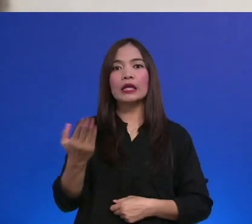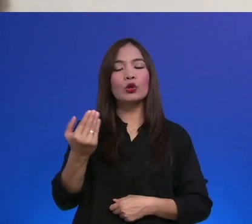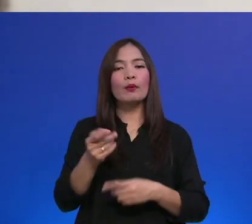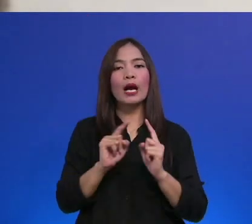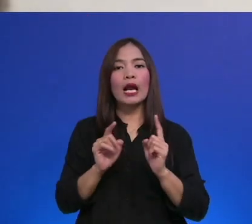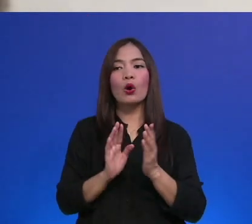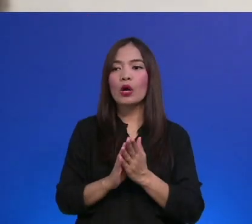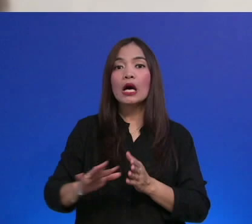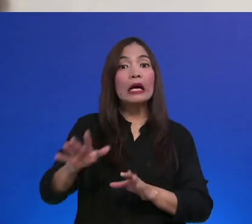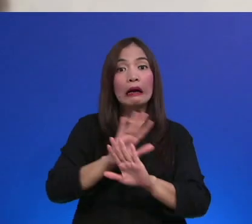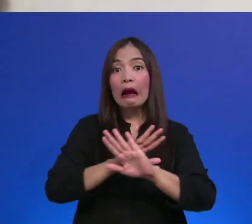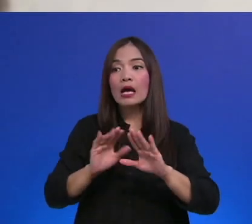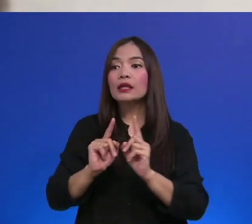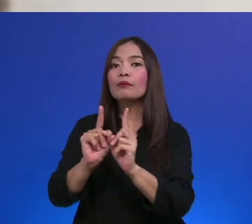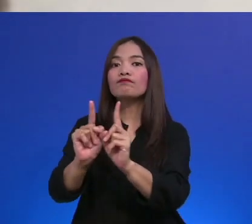Tuhan